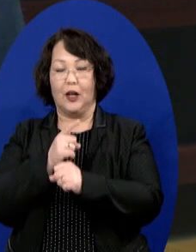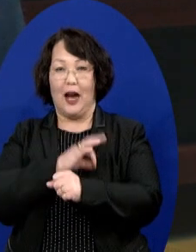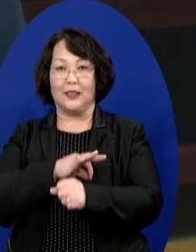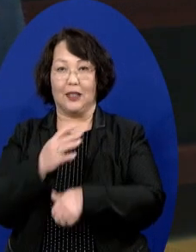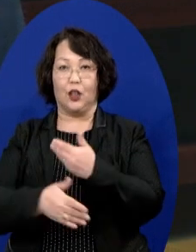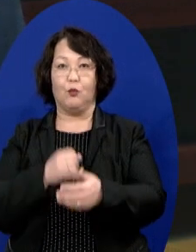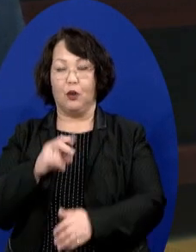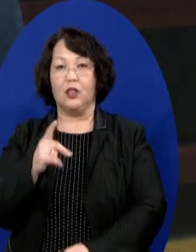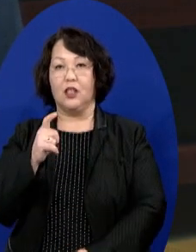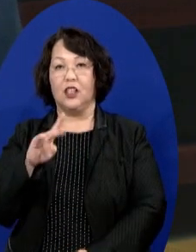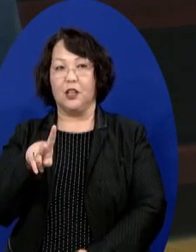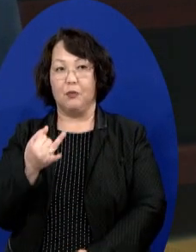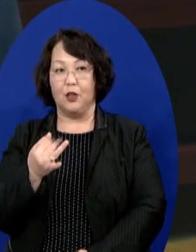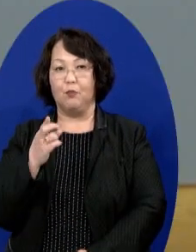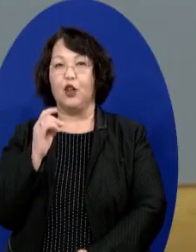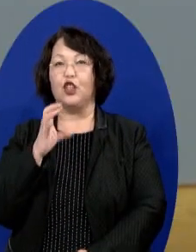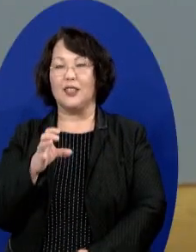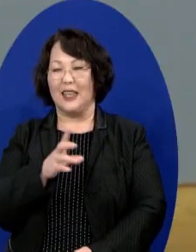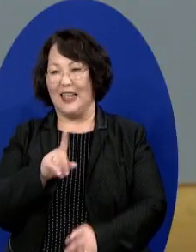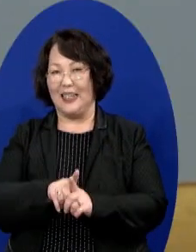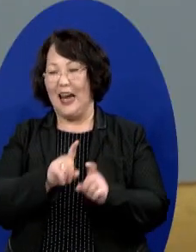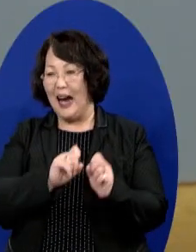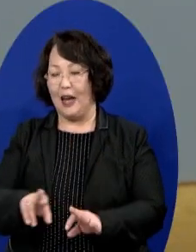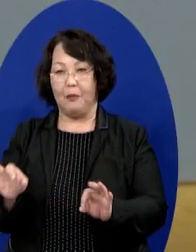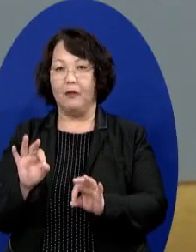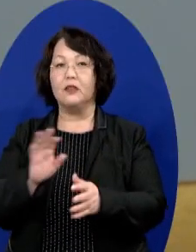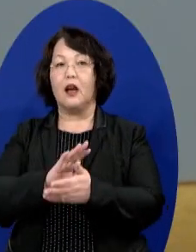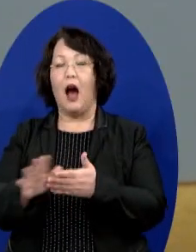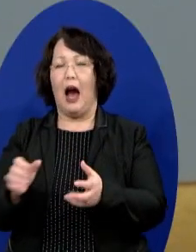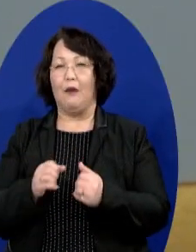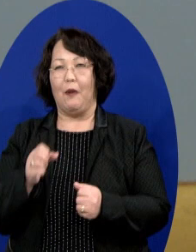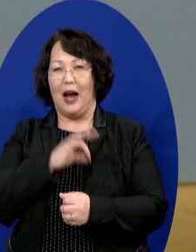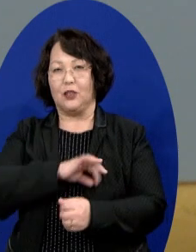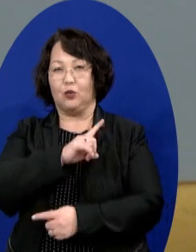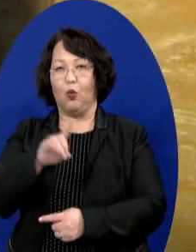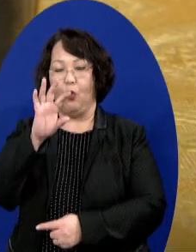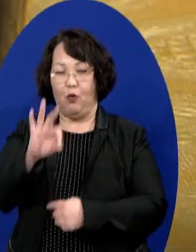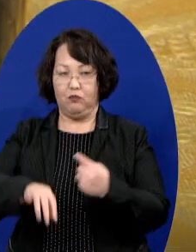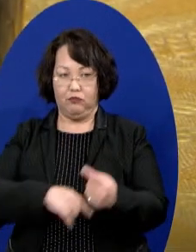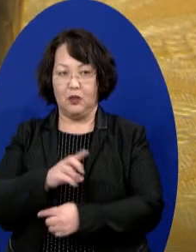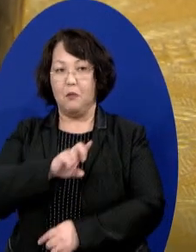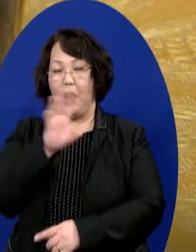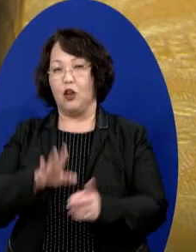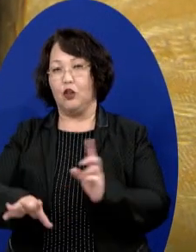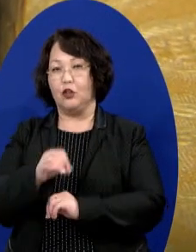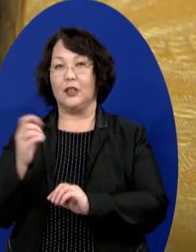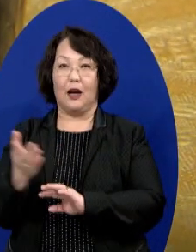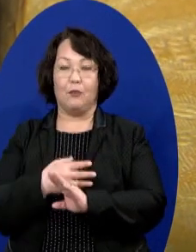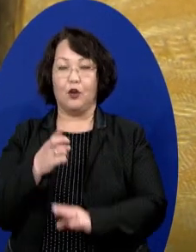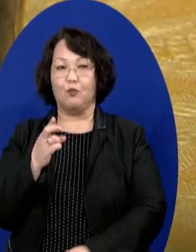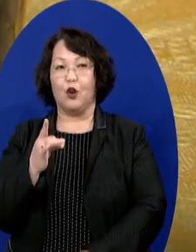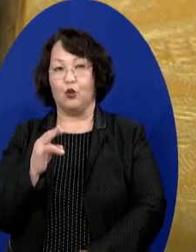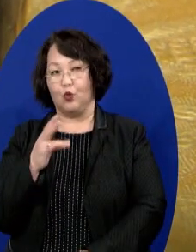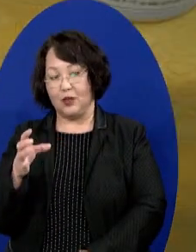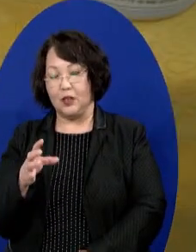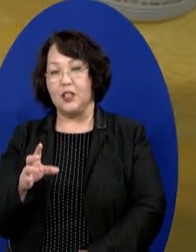химийн бодистой адил үлдэгдэл үүсэхгүй. Шинжлэх ухааны технологийн сан био нүүрс шиг байгаль орчныг хамгаалах, импортыг